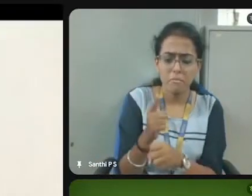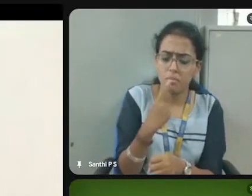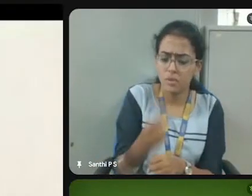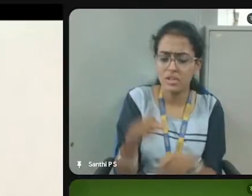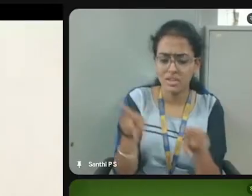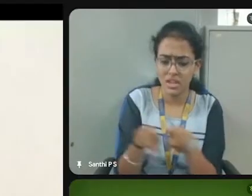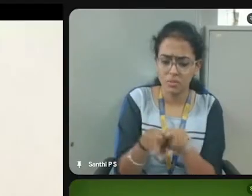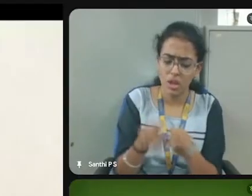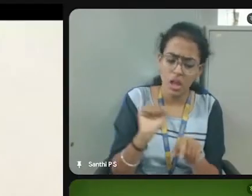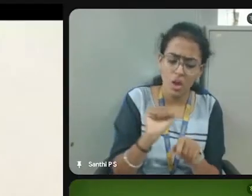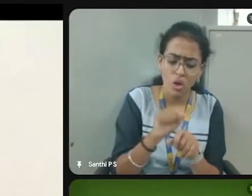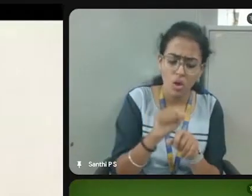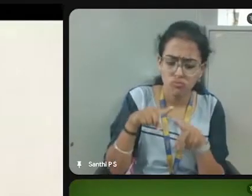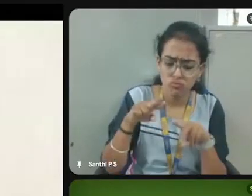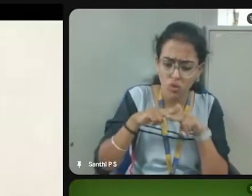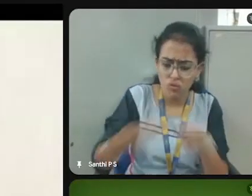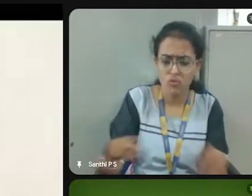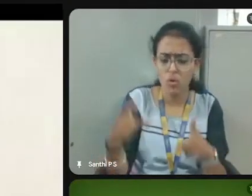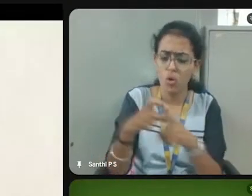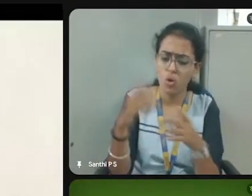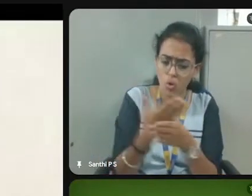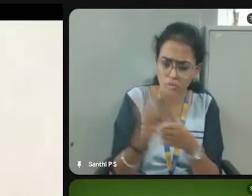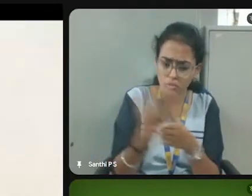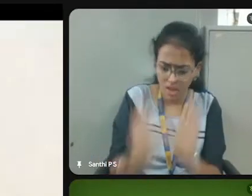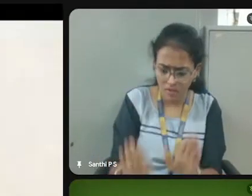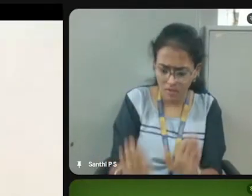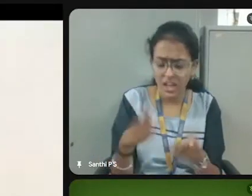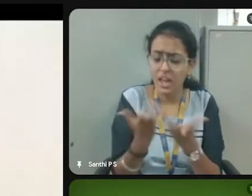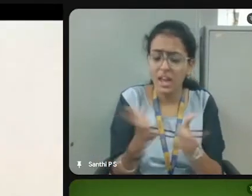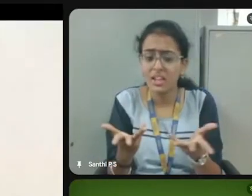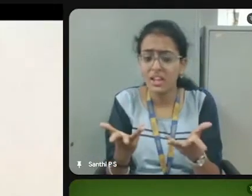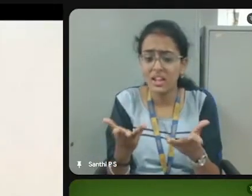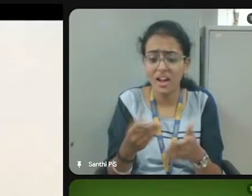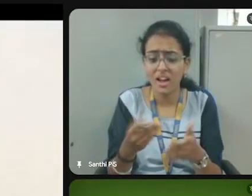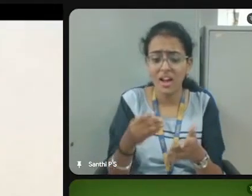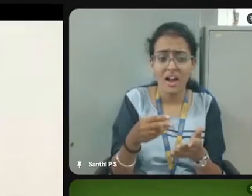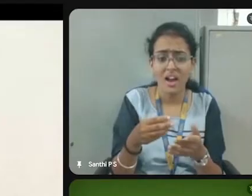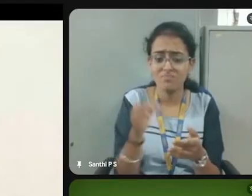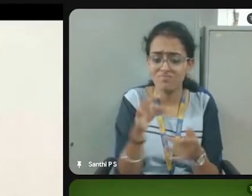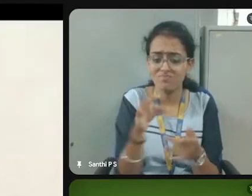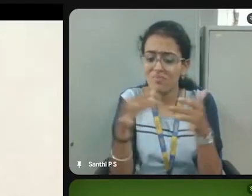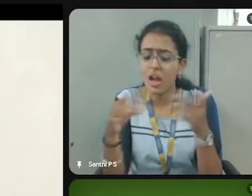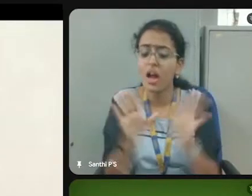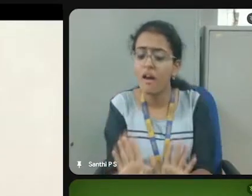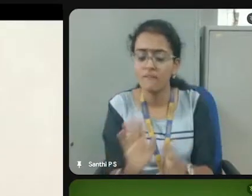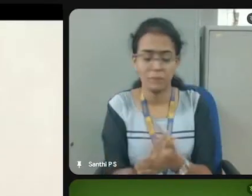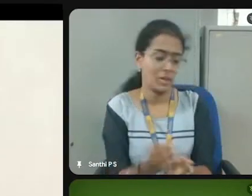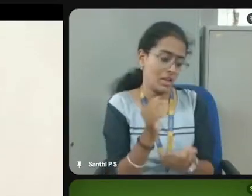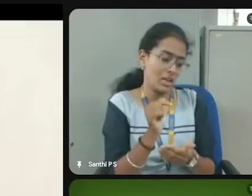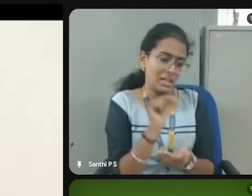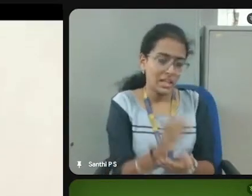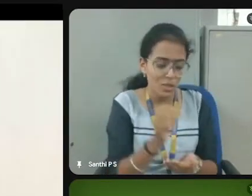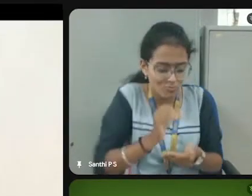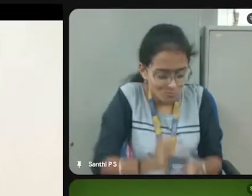അർഹതയുള്ള രേഖകളെല്ലാം ഉണ്ടെങ്കിൽ എന്തൊക്കെ ആനുകൂല്യങ്ങളാണ് അവർക്ക് ലഭിക്കുന്നത്? ഇങ്ങനെയുള്ള